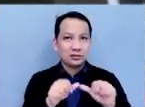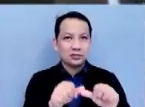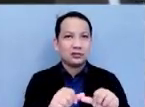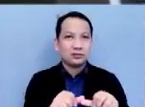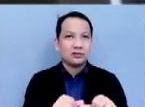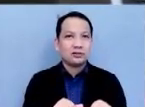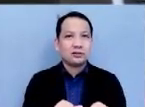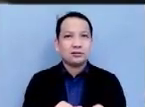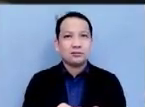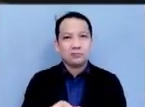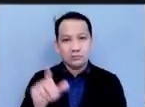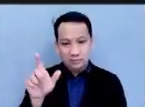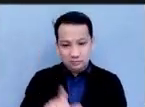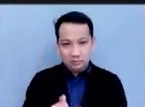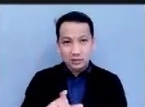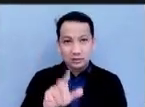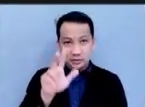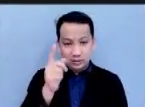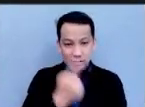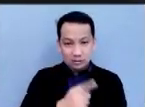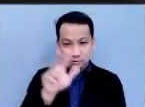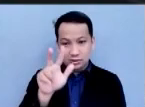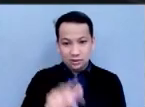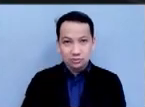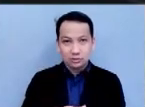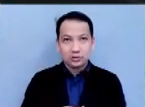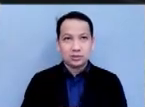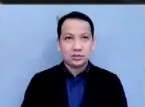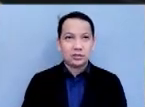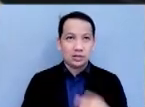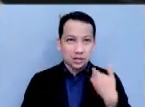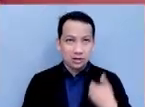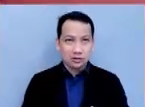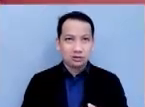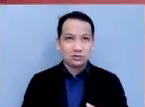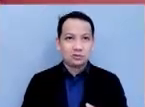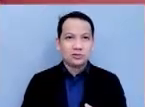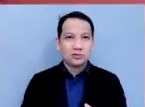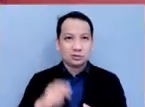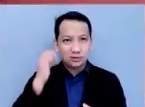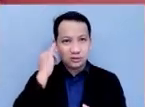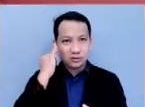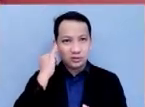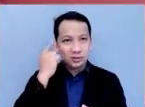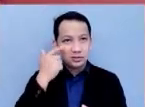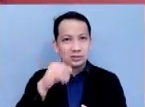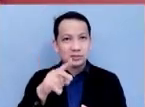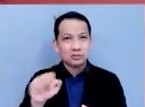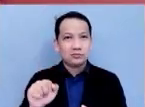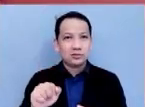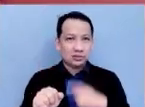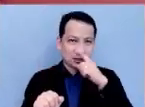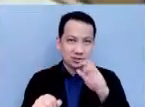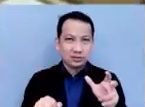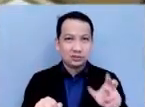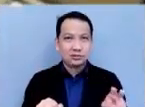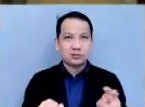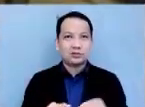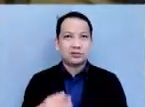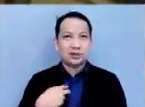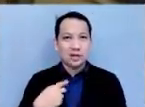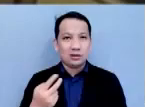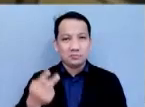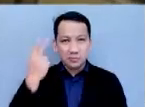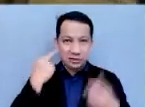3,000 pisong kita kada araw. Ako po si Jake, 32 years old, isang barbero.